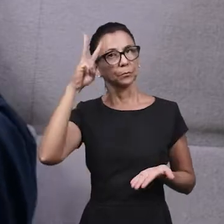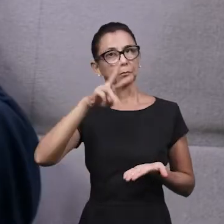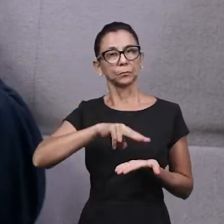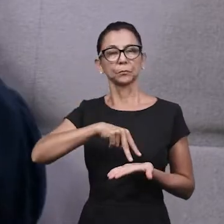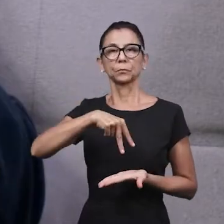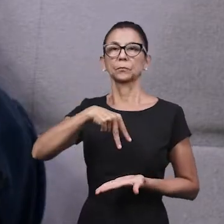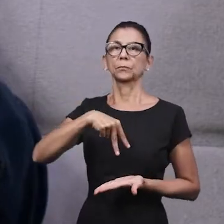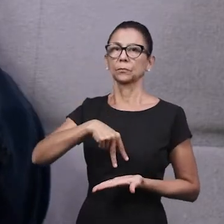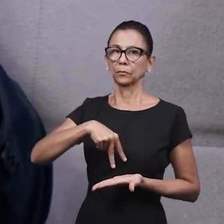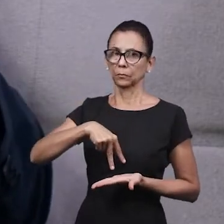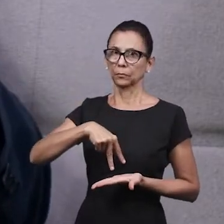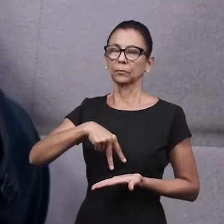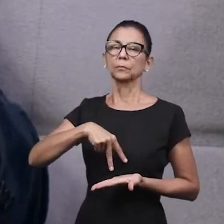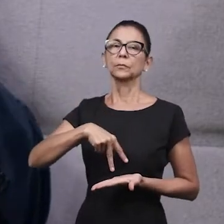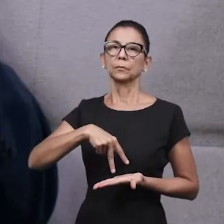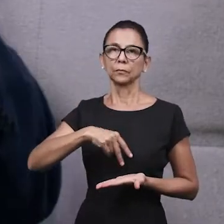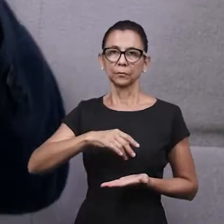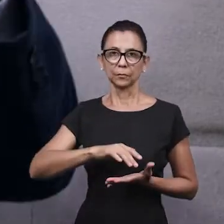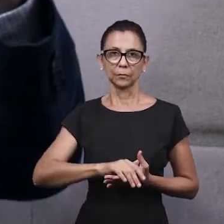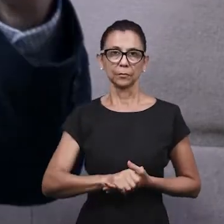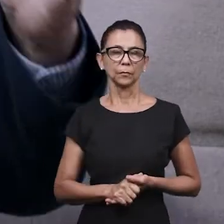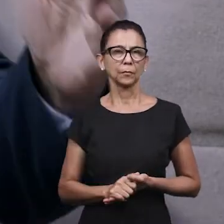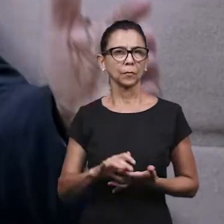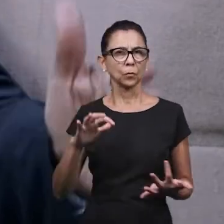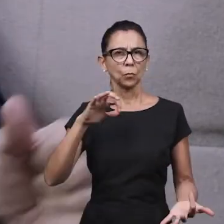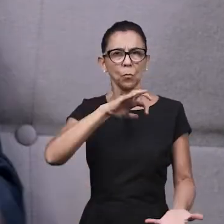donc, du Seigneur Jésus, c'est un fait historique